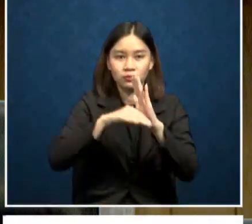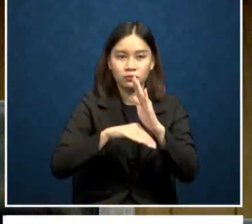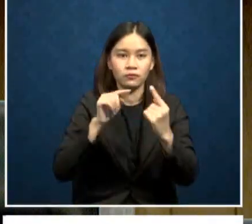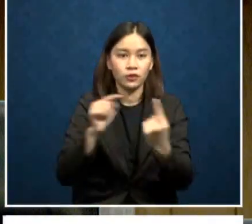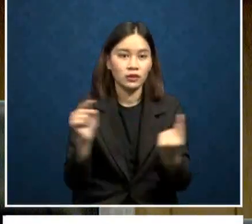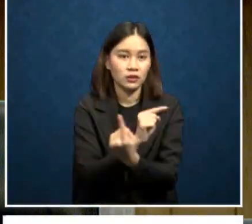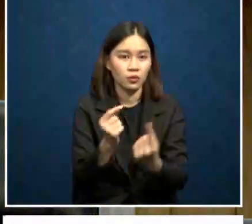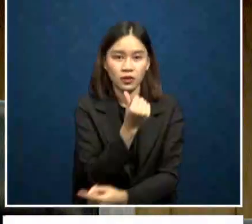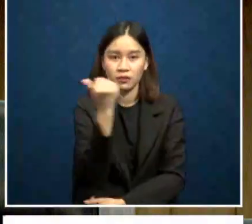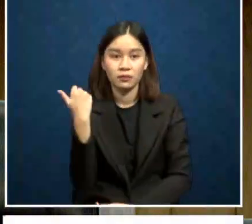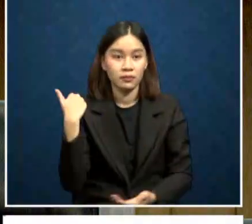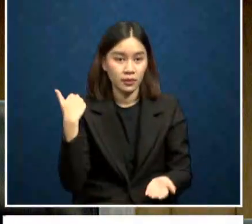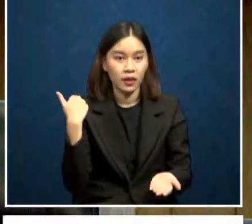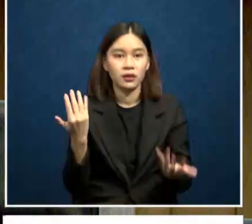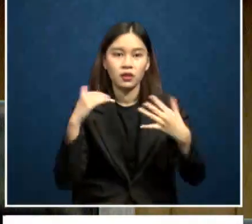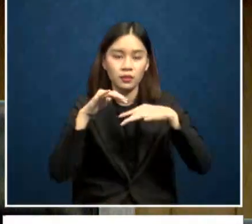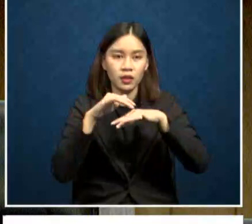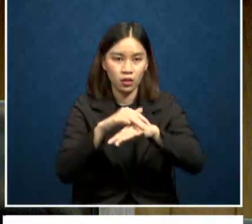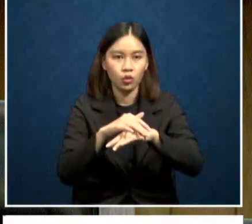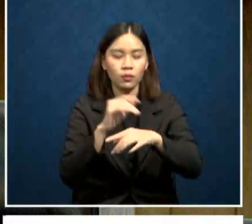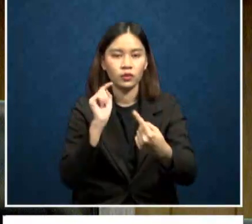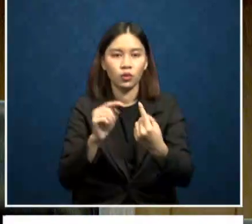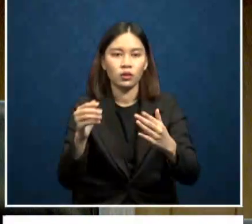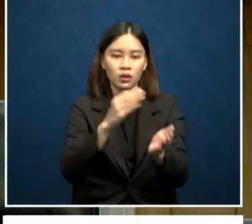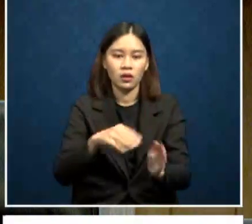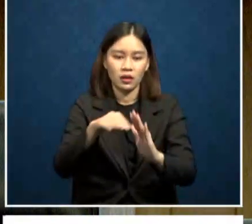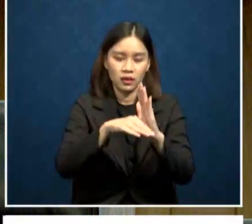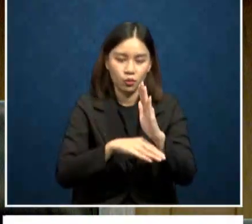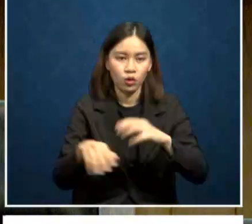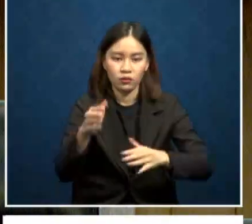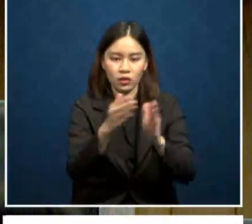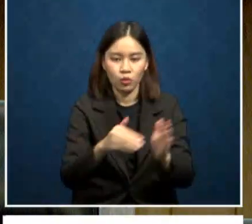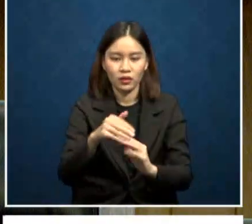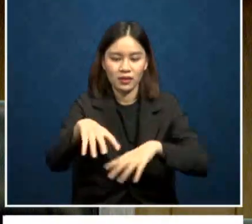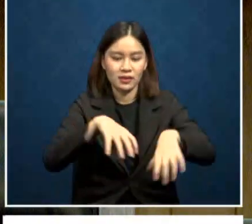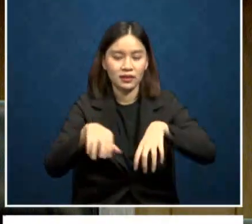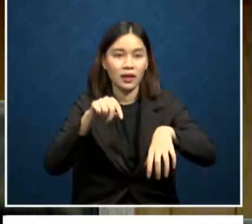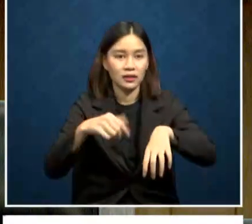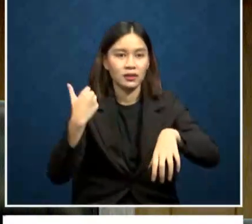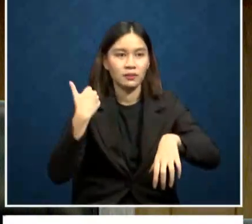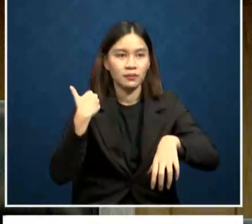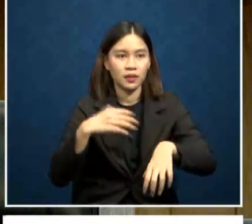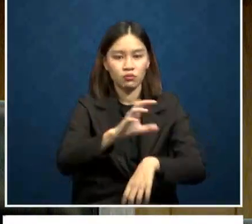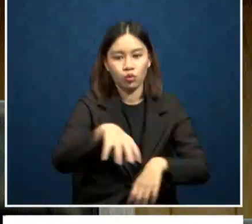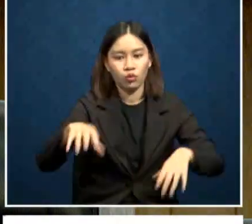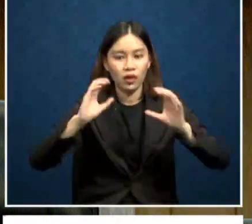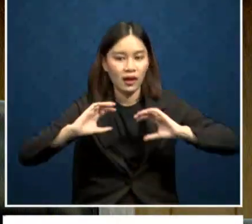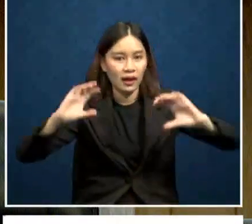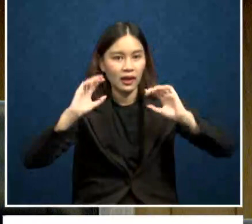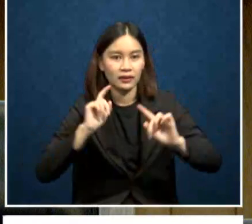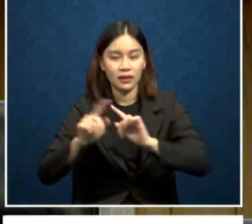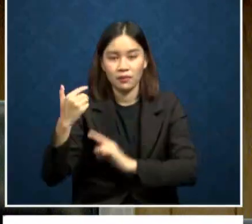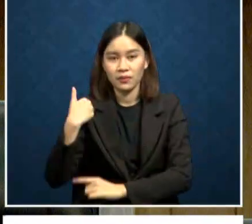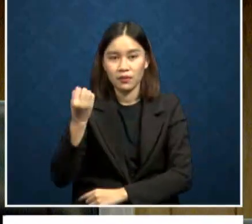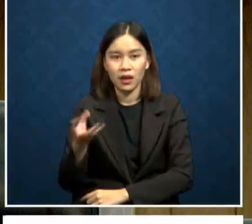สังคมอื่นๆมที่เข้ามามีส่วนร่วมในกระบวนการของการจัดการตรงนี้มีองค์กรรัฐส่วนอื่นมากน้อยแค่